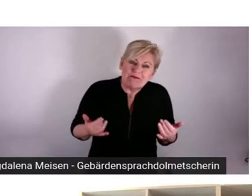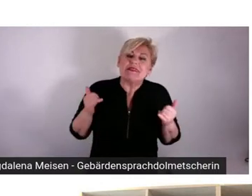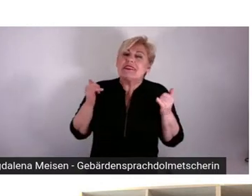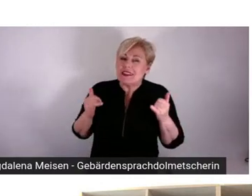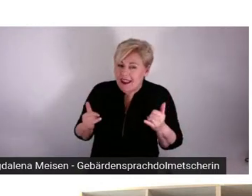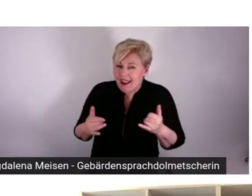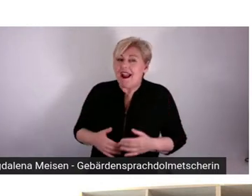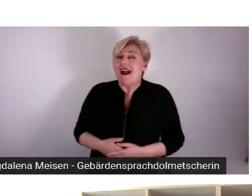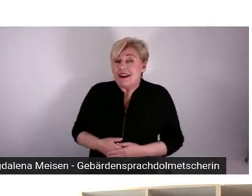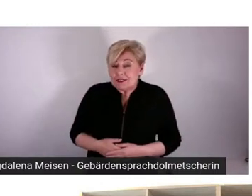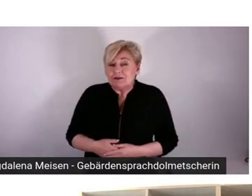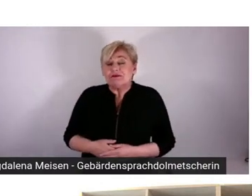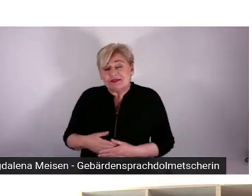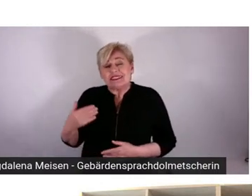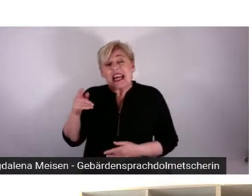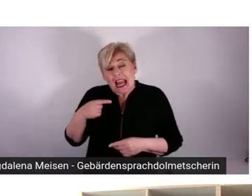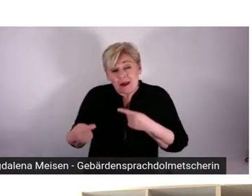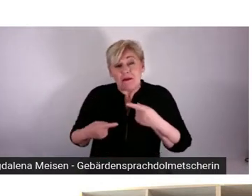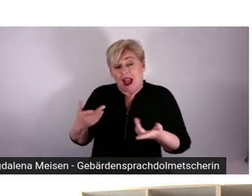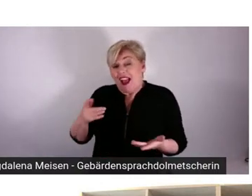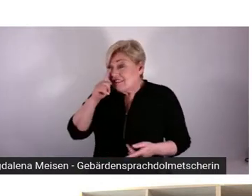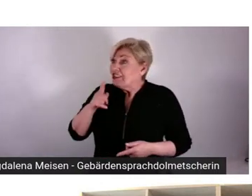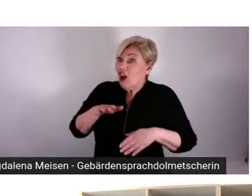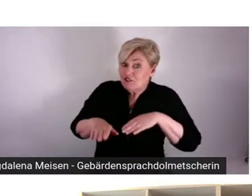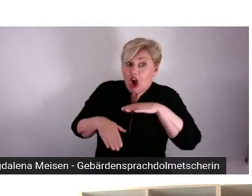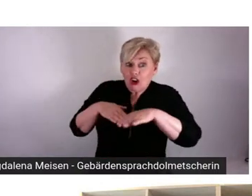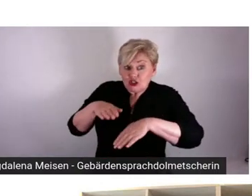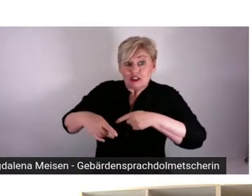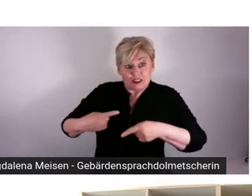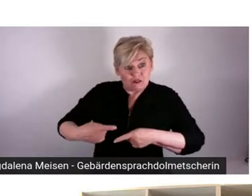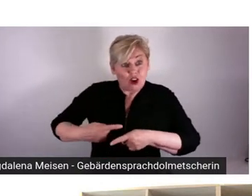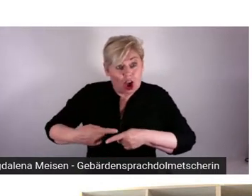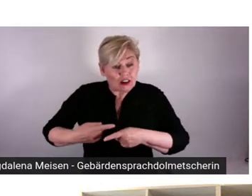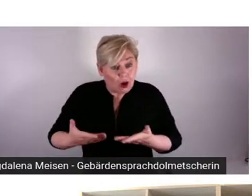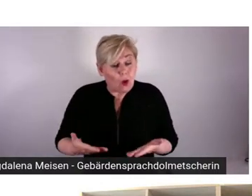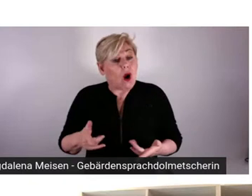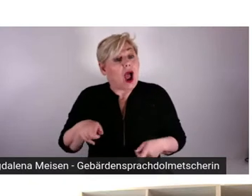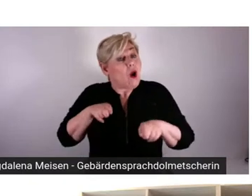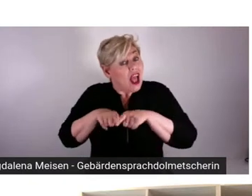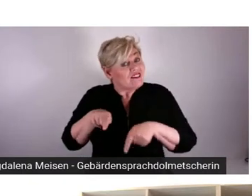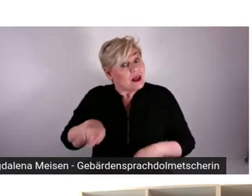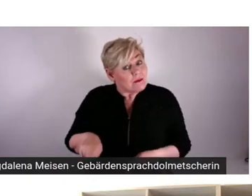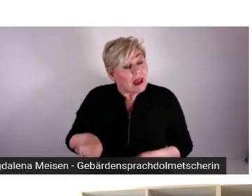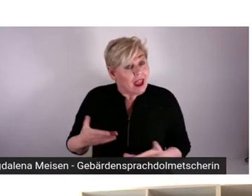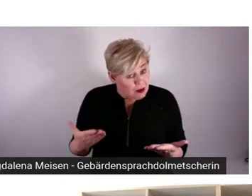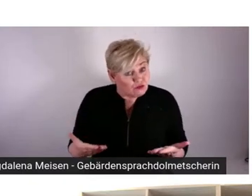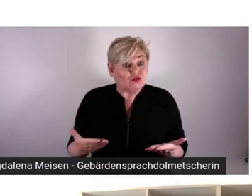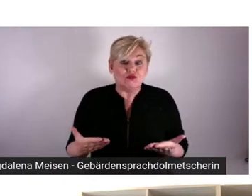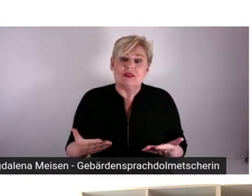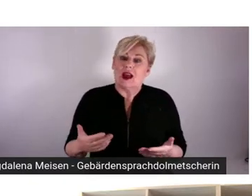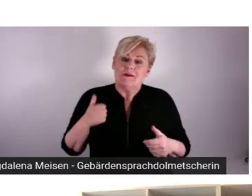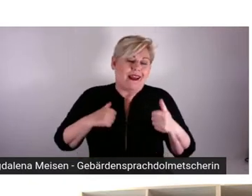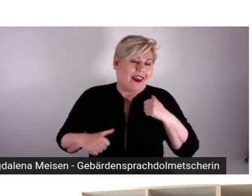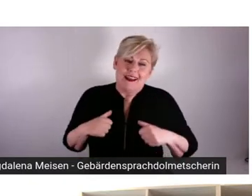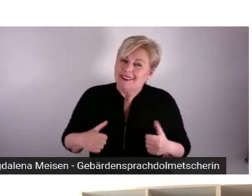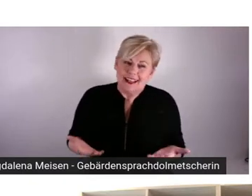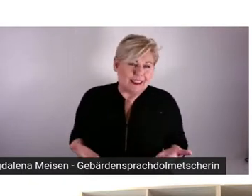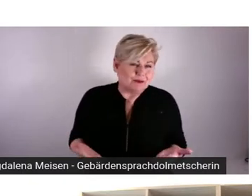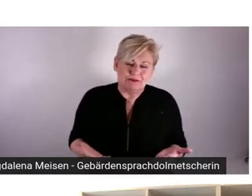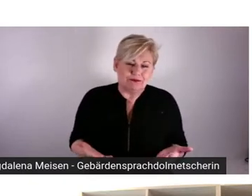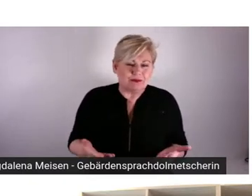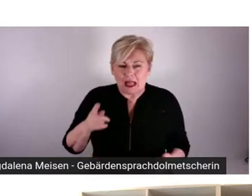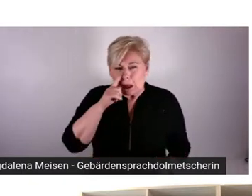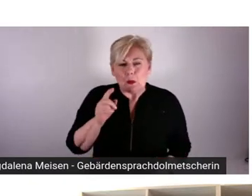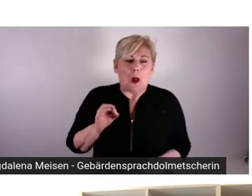immer schön, wenn es auch fortschrittliche Forderungen aus den Reihen der FDP gibt. Leider ist das halt immer nur